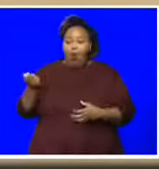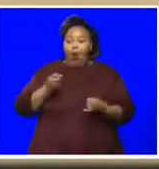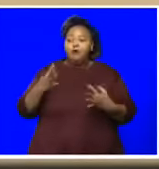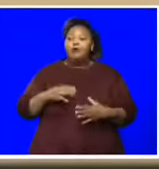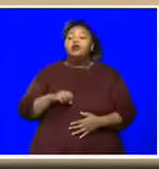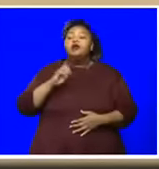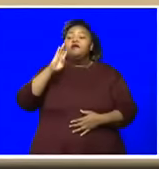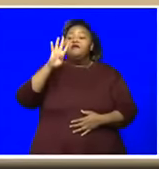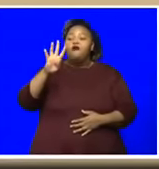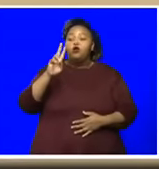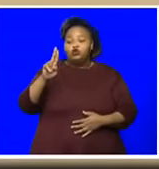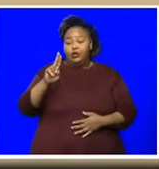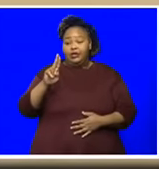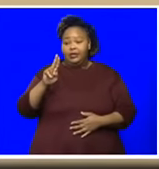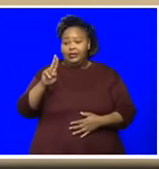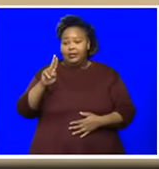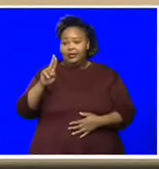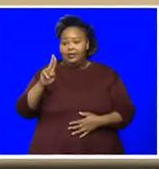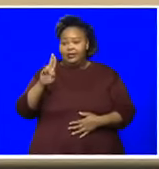425,100 emalangeni sengisenti inkomo leti